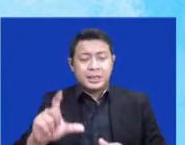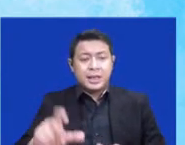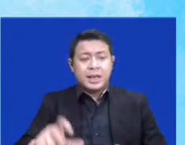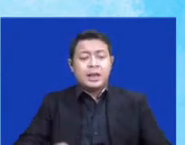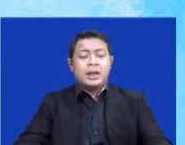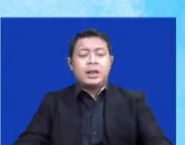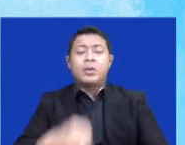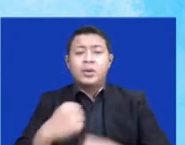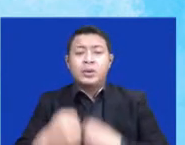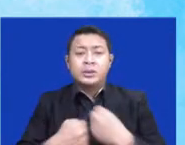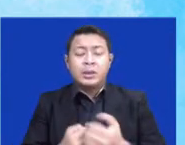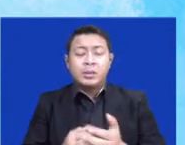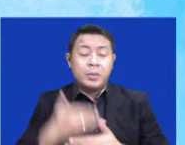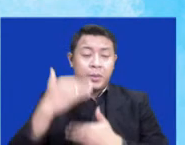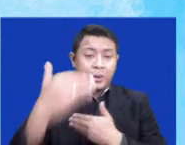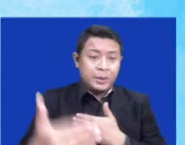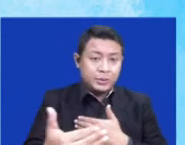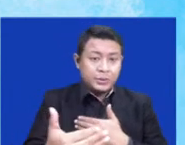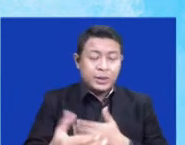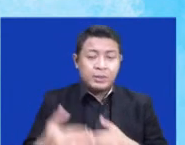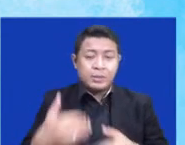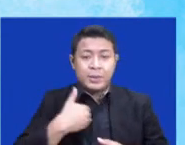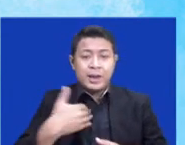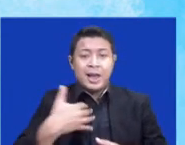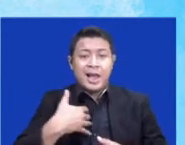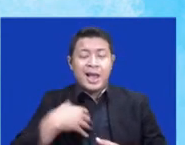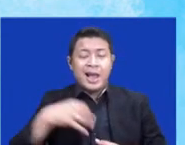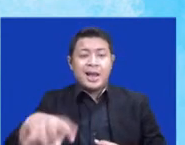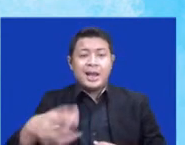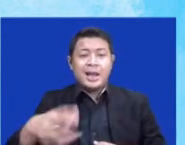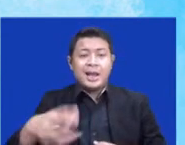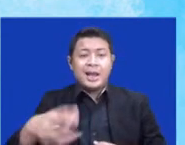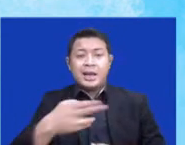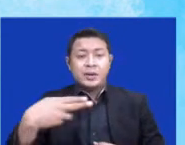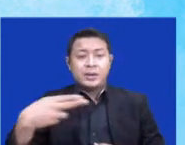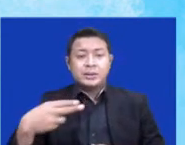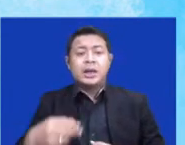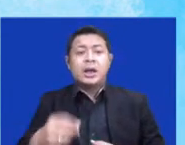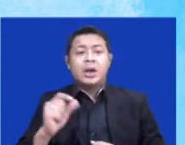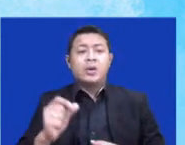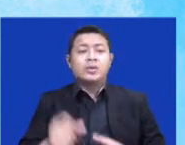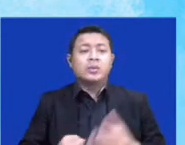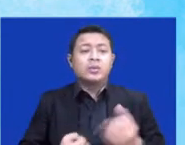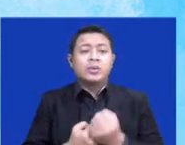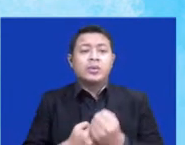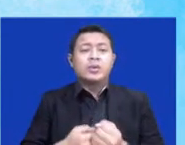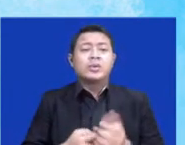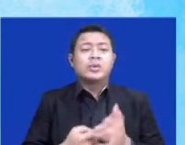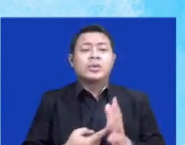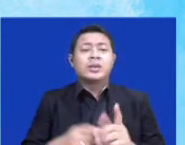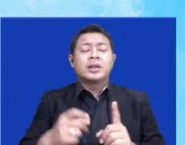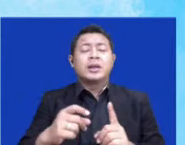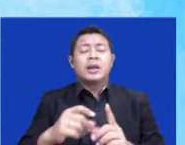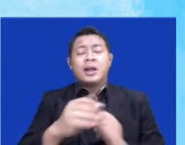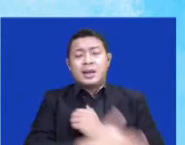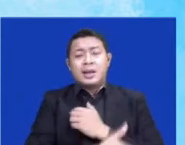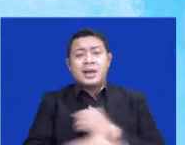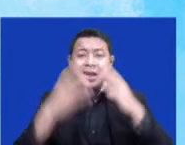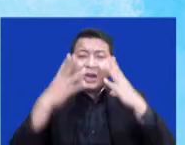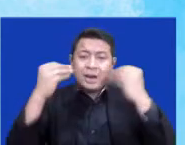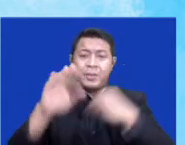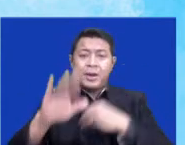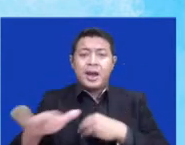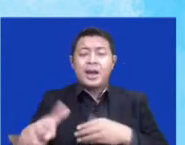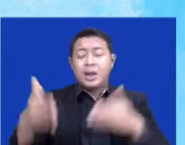berupaya mewajibkan dan membela hak-hak anak di Indonesia untuk mendorong terwujudnya negara demokratis yang ramah anak dengan secara